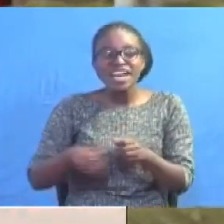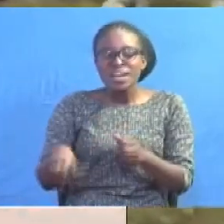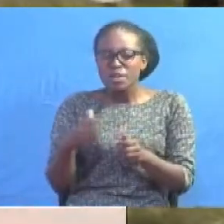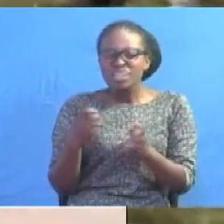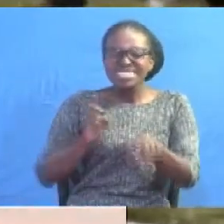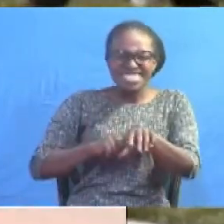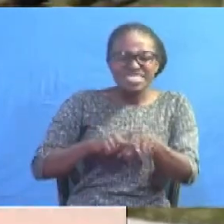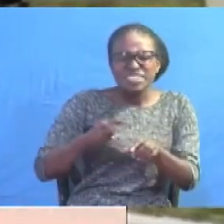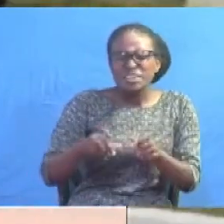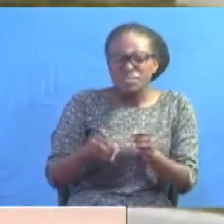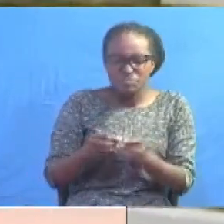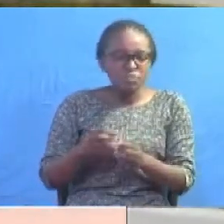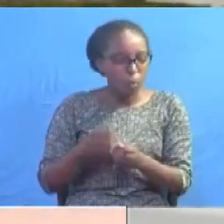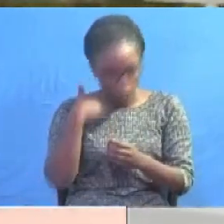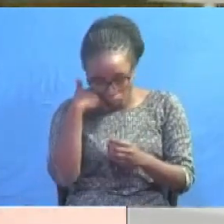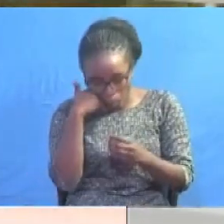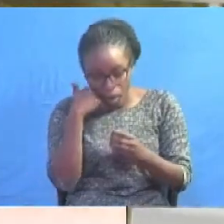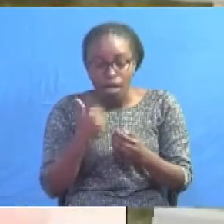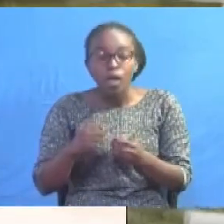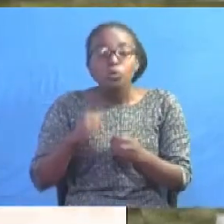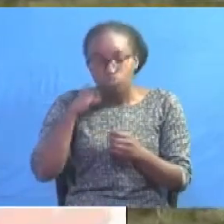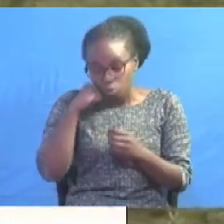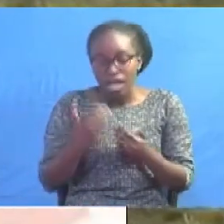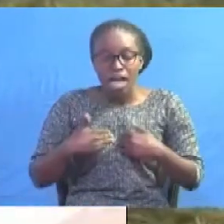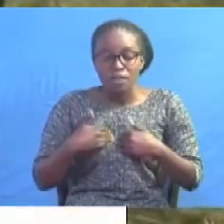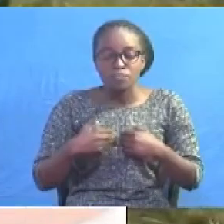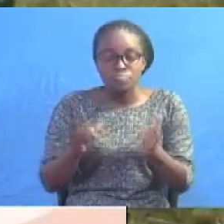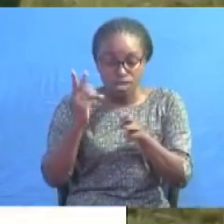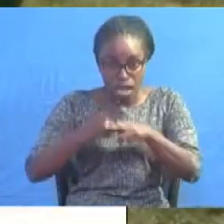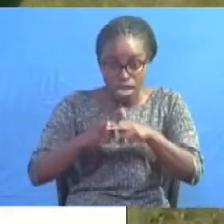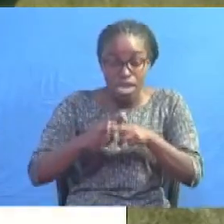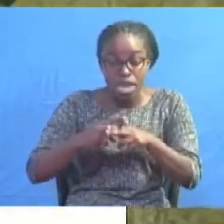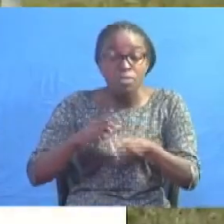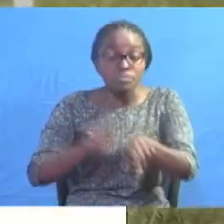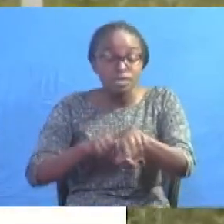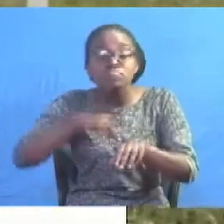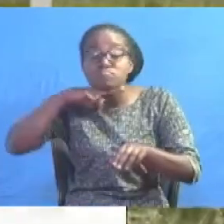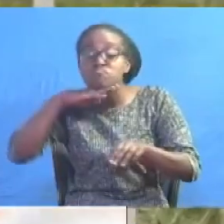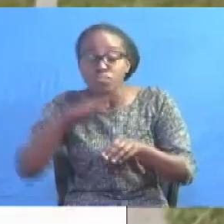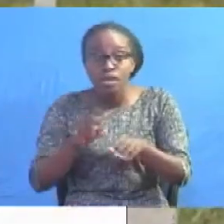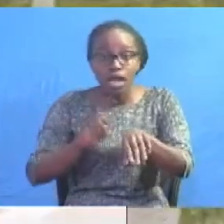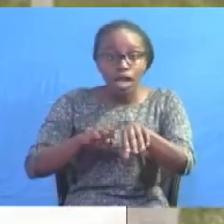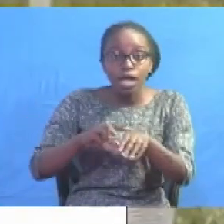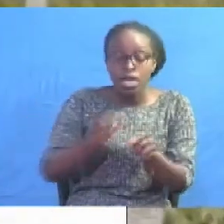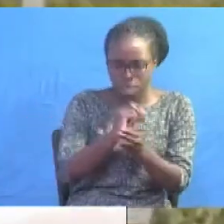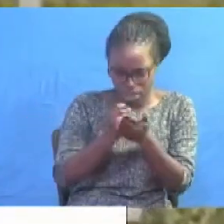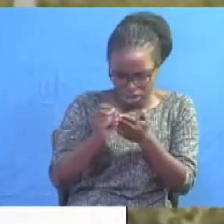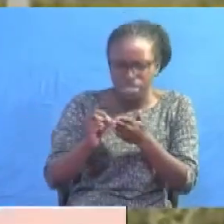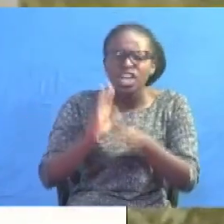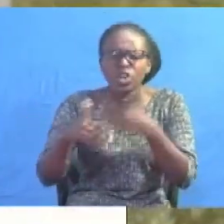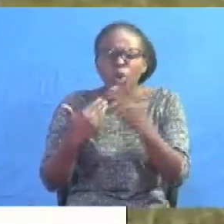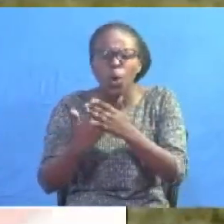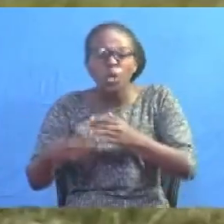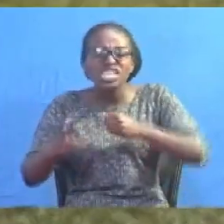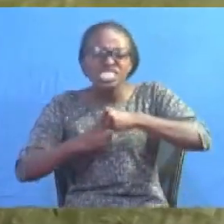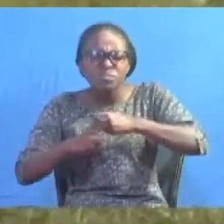Wanaharakati ya uombolezaji walibeba misalaba iliyoandikwa majina ya walioaga na kuyaweka katika bustani hiyo. Sabasaba ya mwaka huu